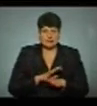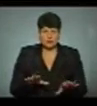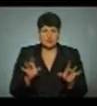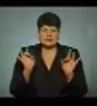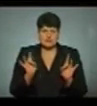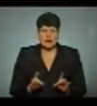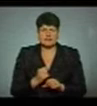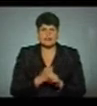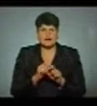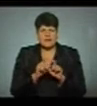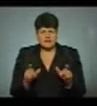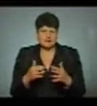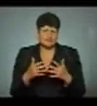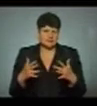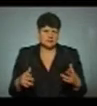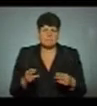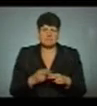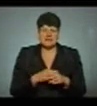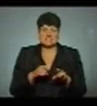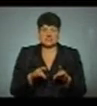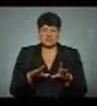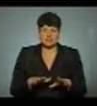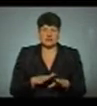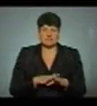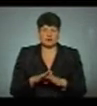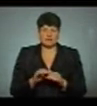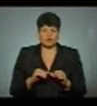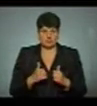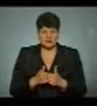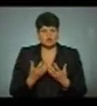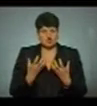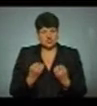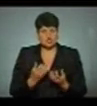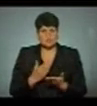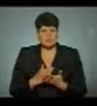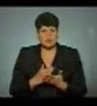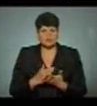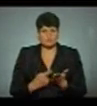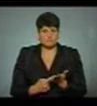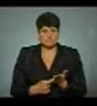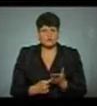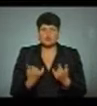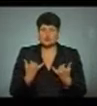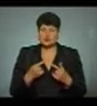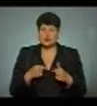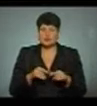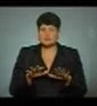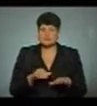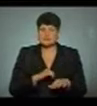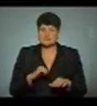ресторани, кафе і таке інше без рішення певного виконкому? Чи це все-таки вони ще мають? Ну, сьогодні органи місцевого